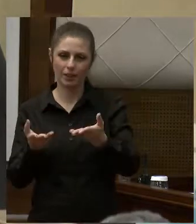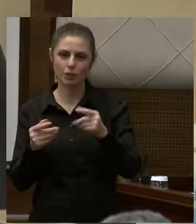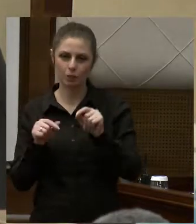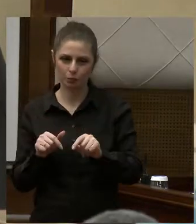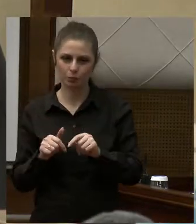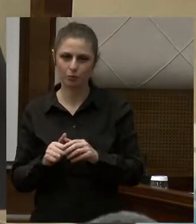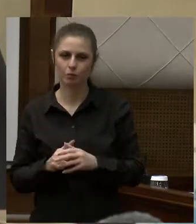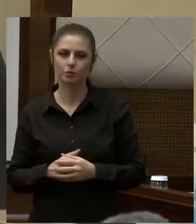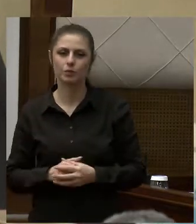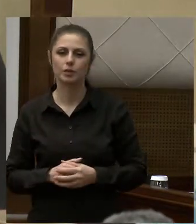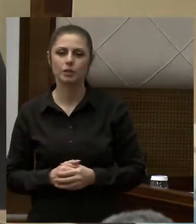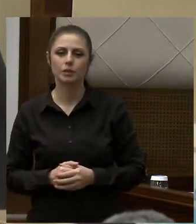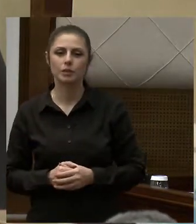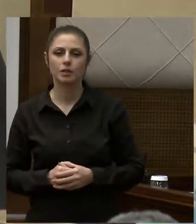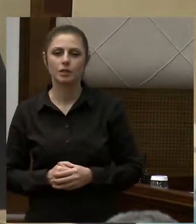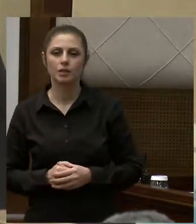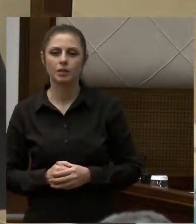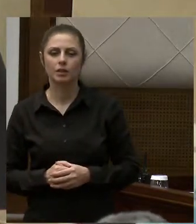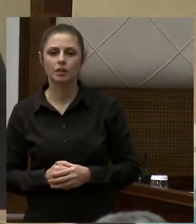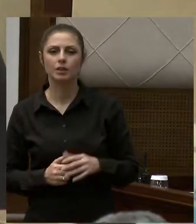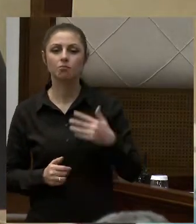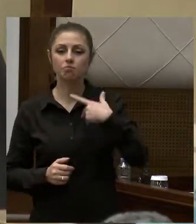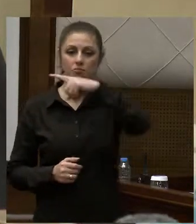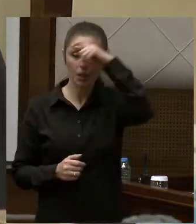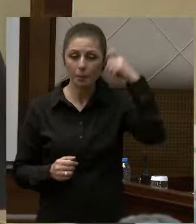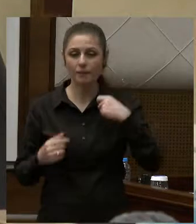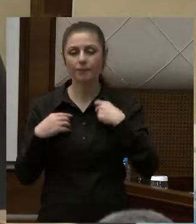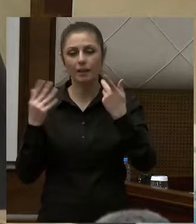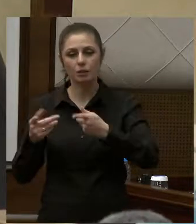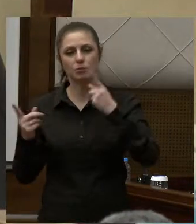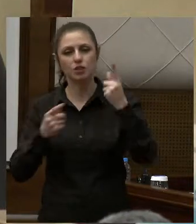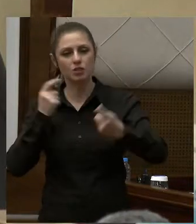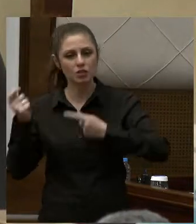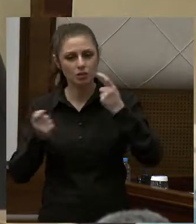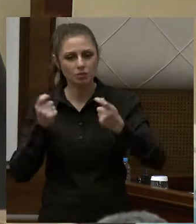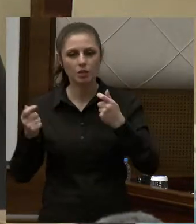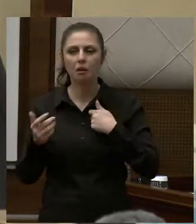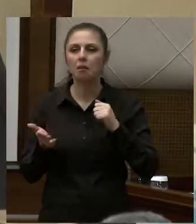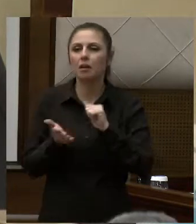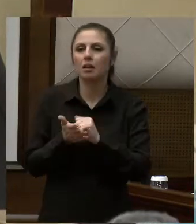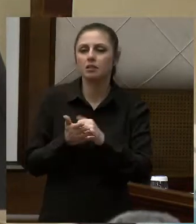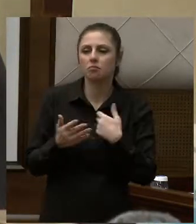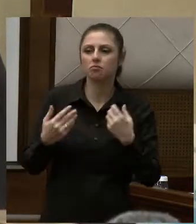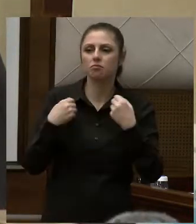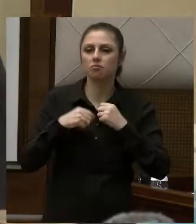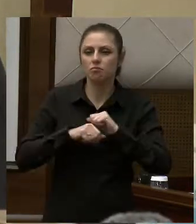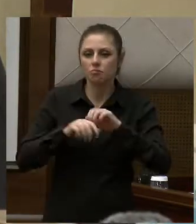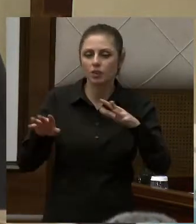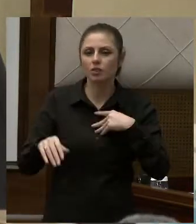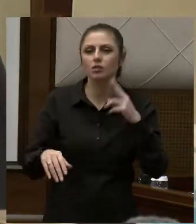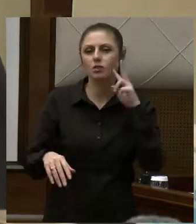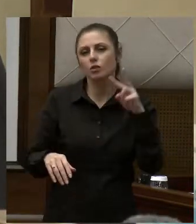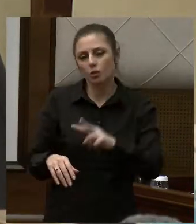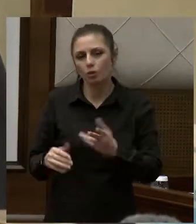gazetelere çıkıyorumdur. Bunu da hoş görsünler, bir şey demiyorum. Emek verdiğim zaman benim de öyle bir kötü alışkanlığım var. Gazeteye de çıkmaya çalışıyorum. Bu